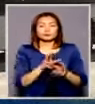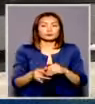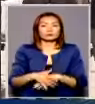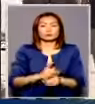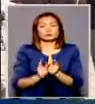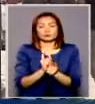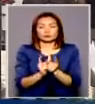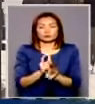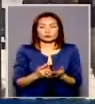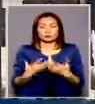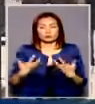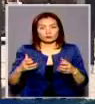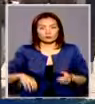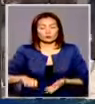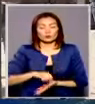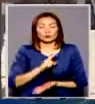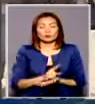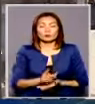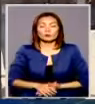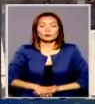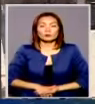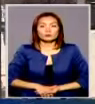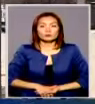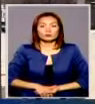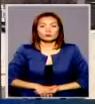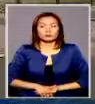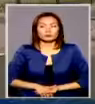халықтық референдумға атсалысу керек дейді сарапшылар.